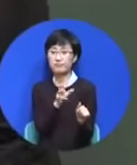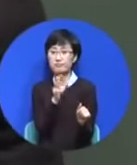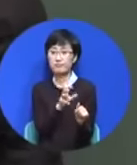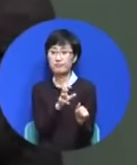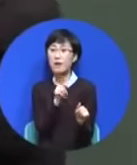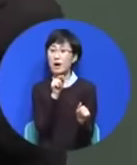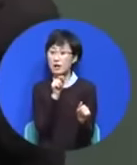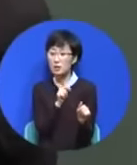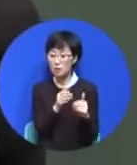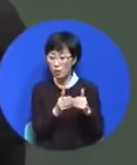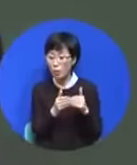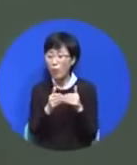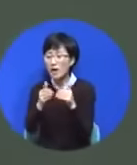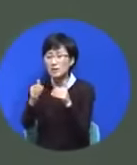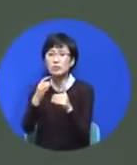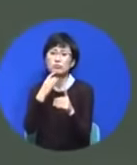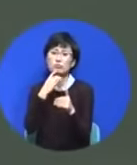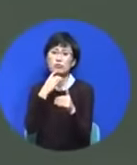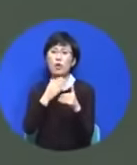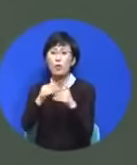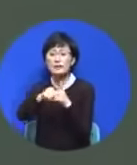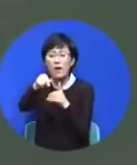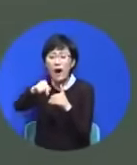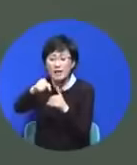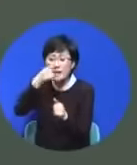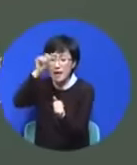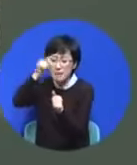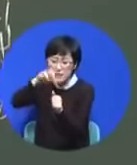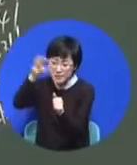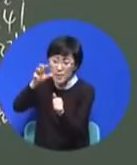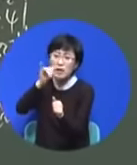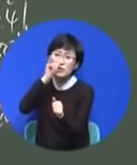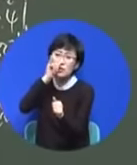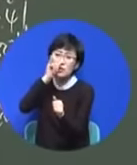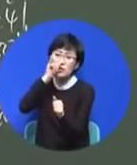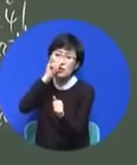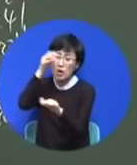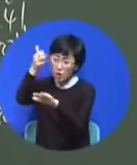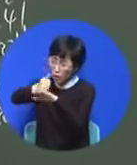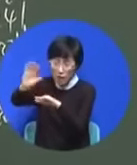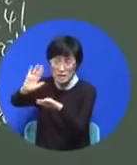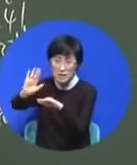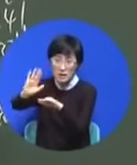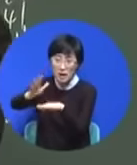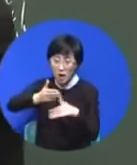일어나요 과정입니다 려 필요 없어